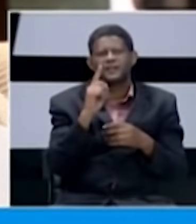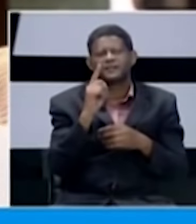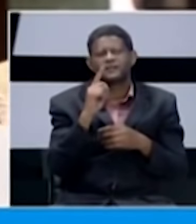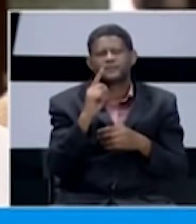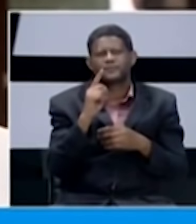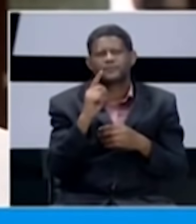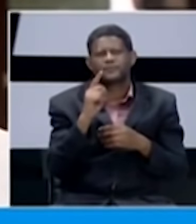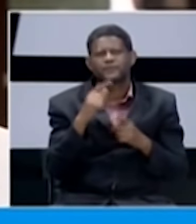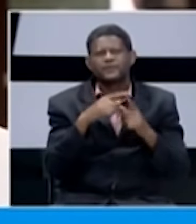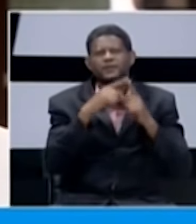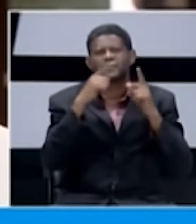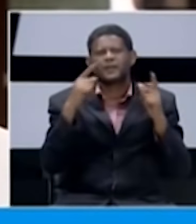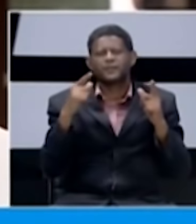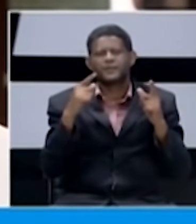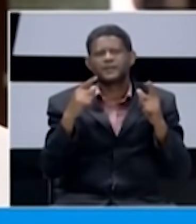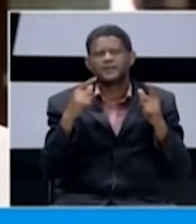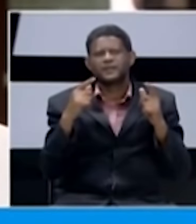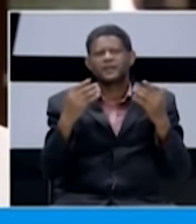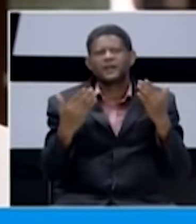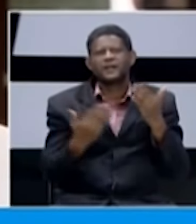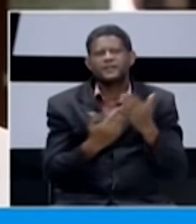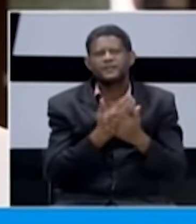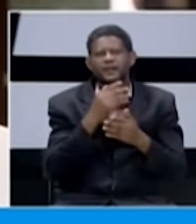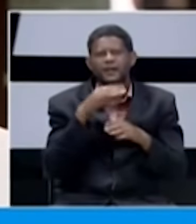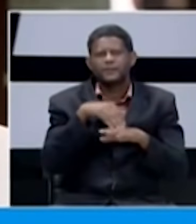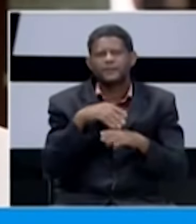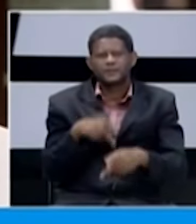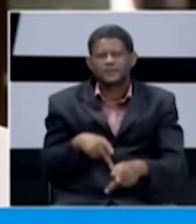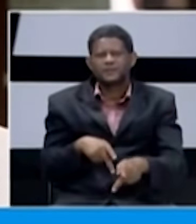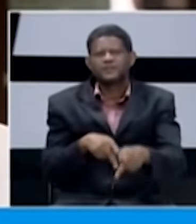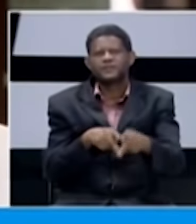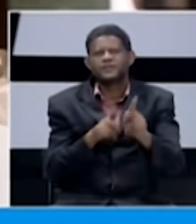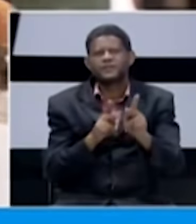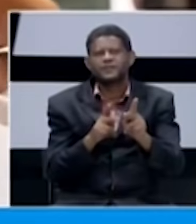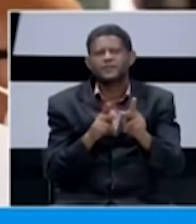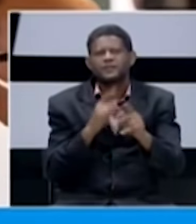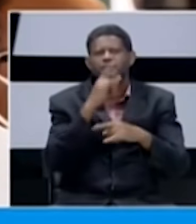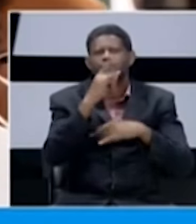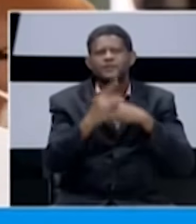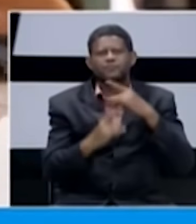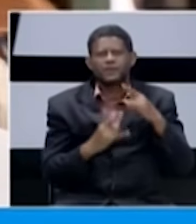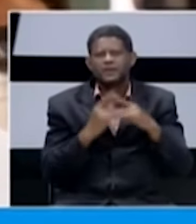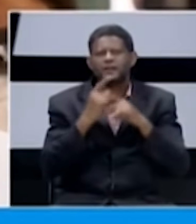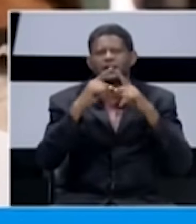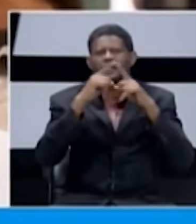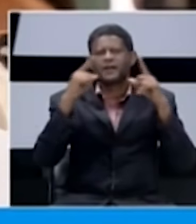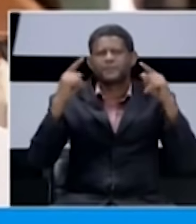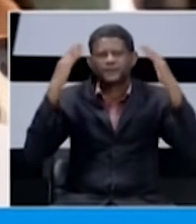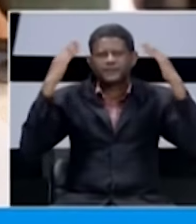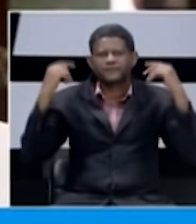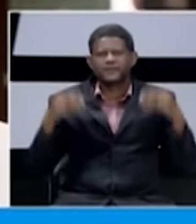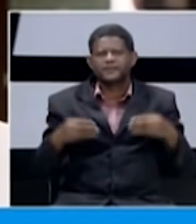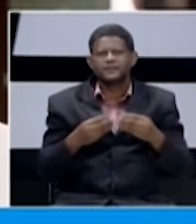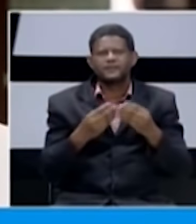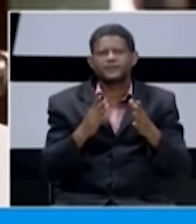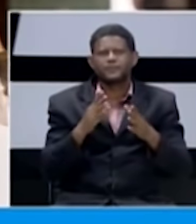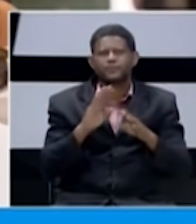عوي قدن ولا حدش قدي عفت نايحرشة مزمن عوي تسفى لهم مدرخي